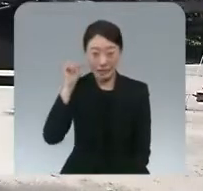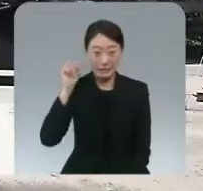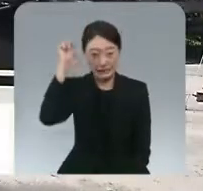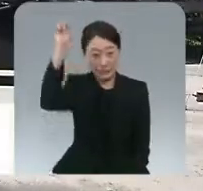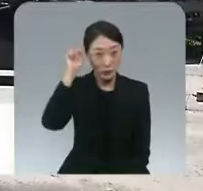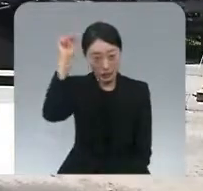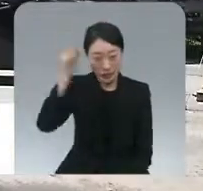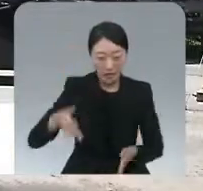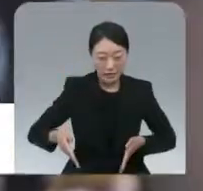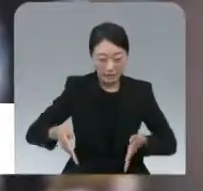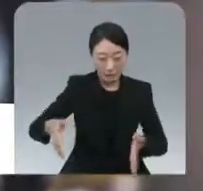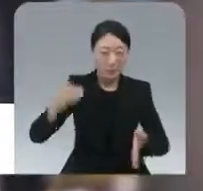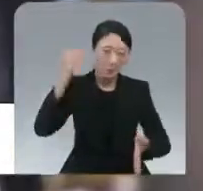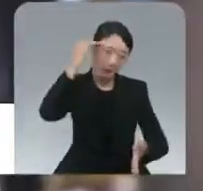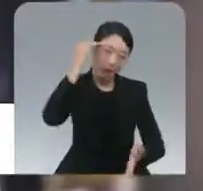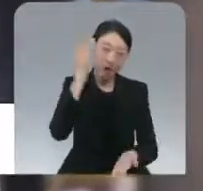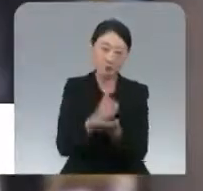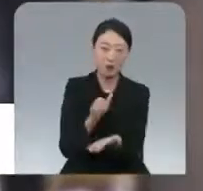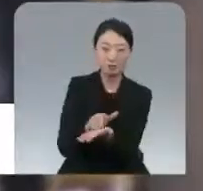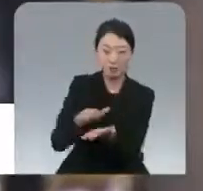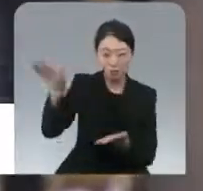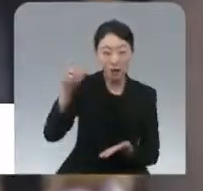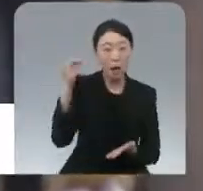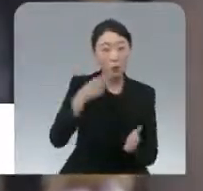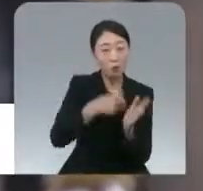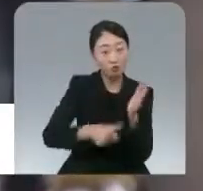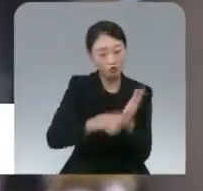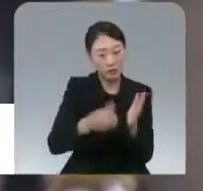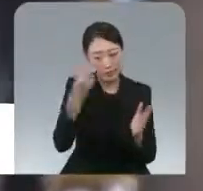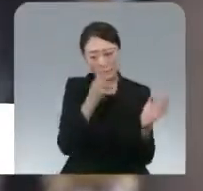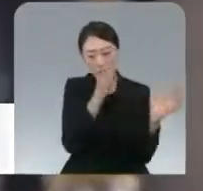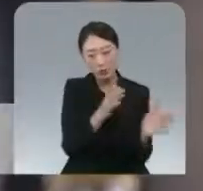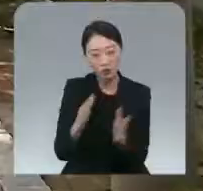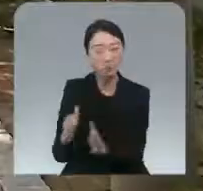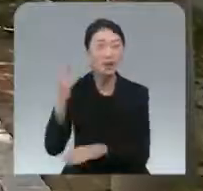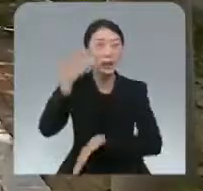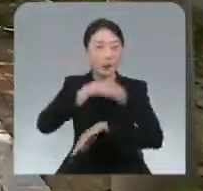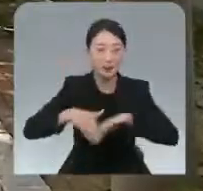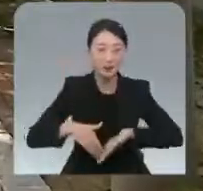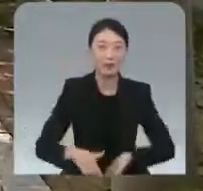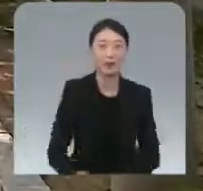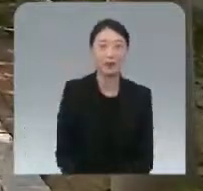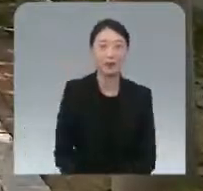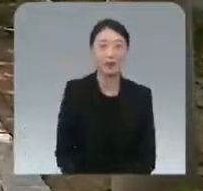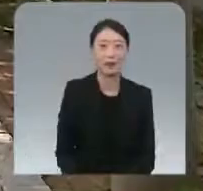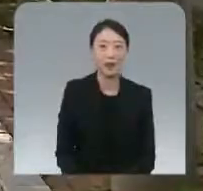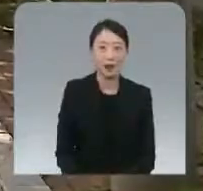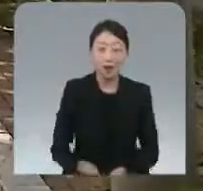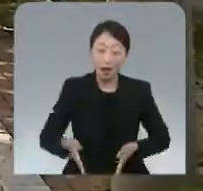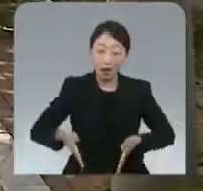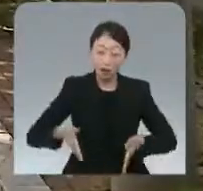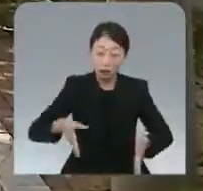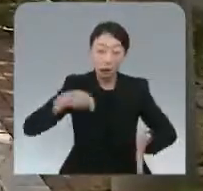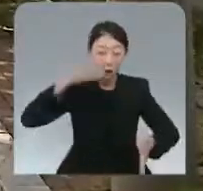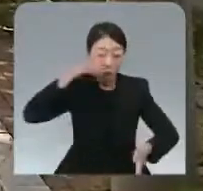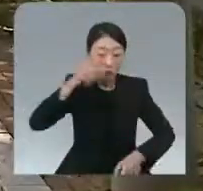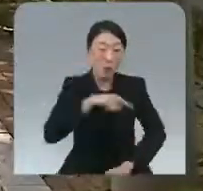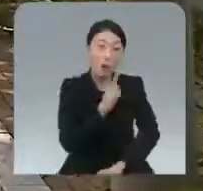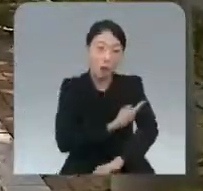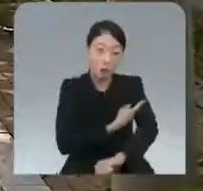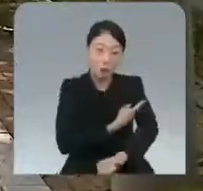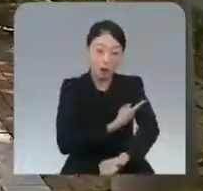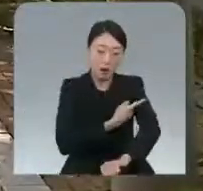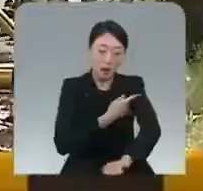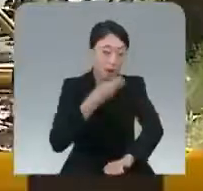dimulai pada Sabtu pekan ini kepolisian dilaporkan akan memindahkan para demonstran dan membongkar segala hambatan yang diletakkan di jalan menuju ke